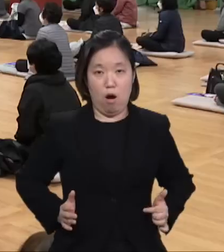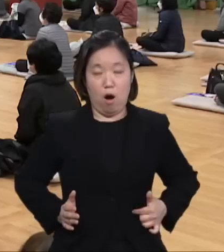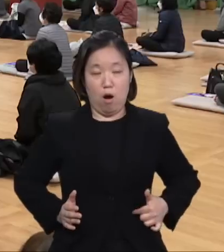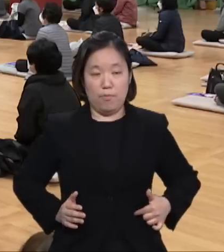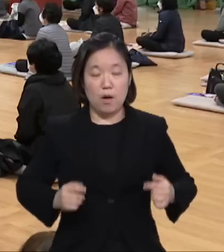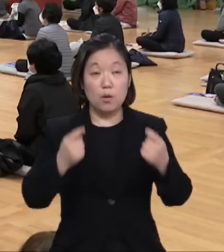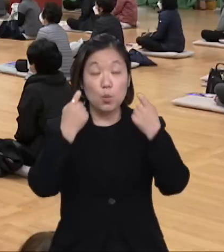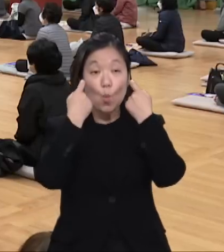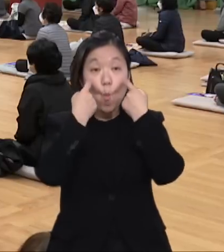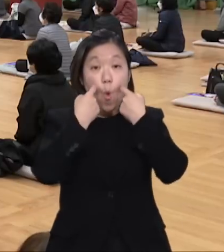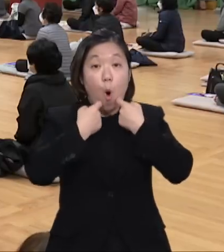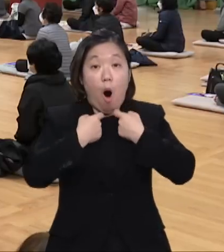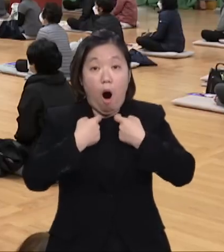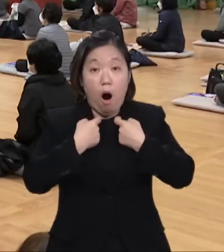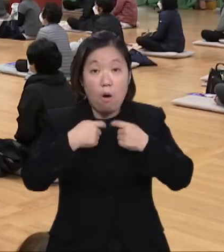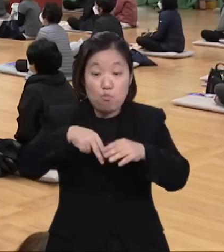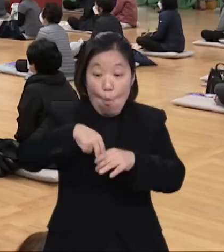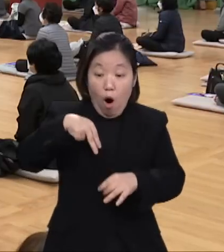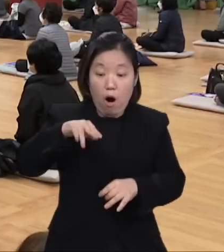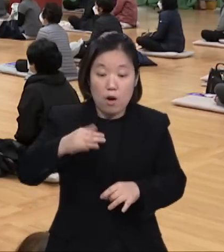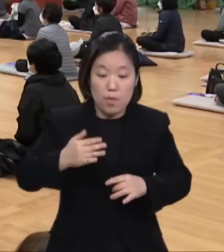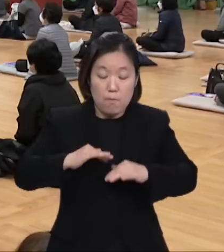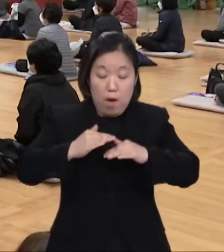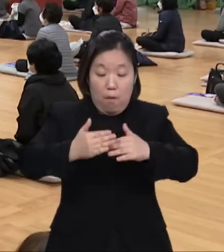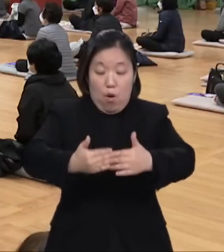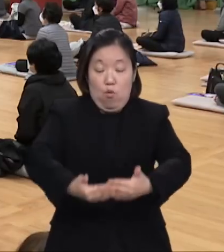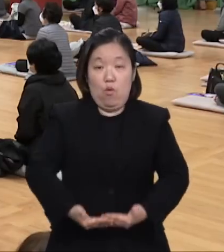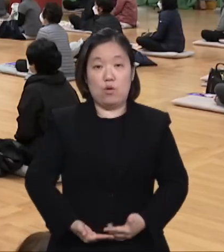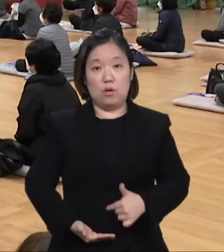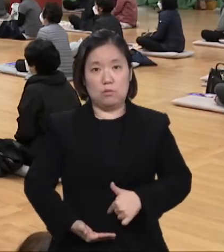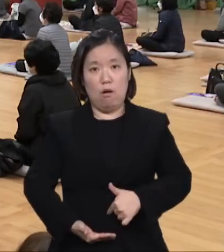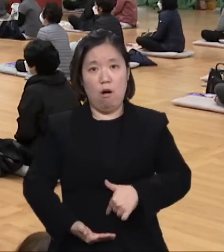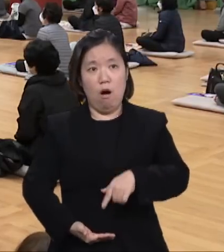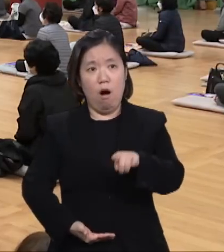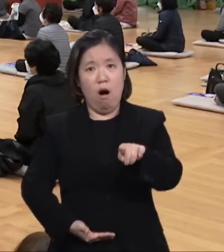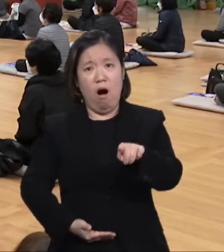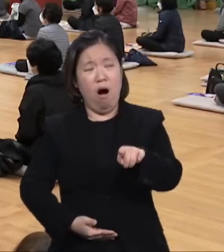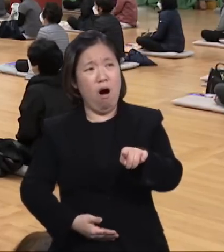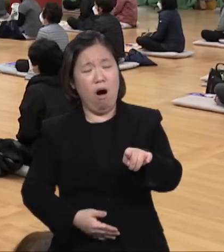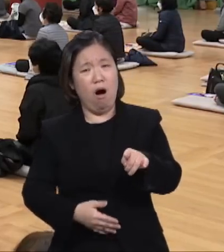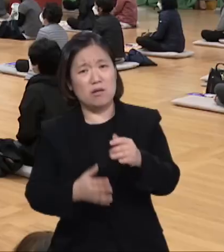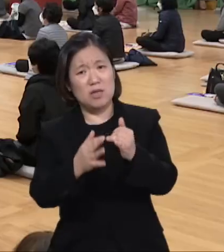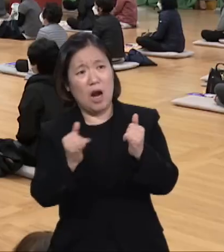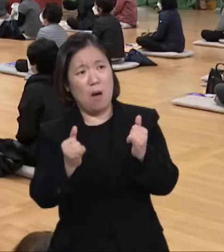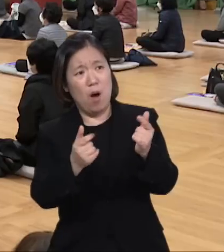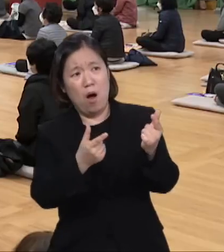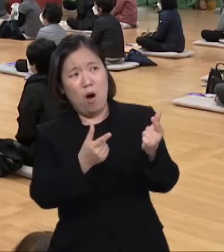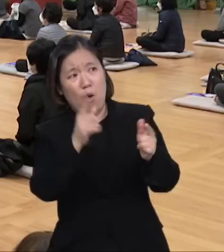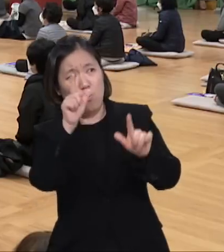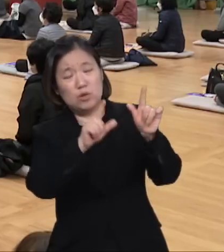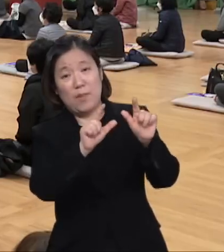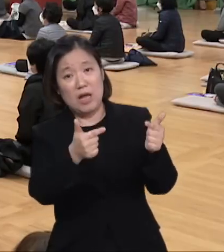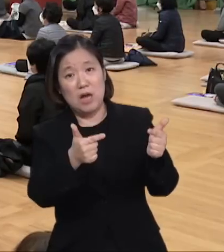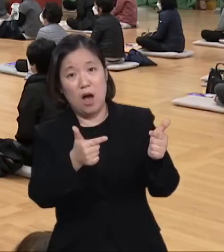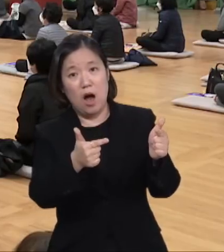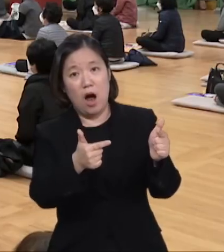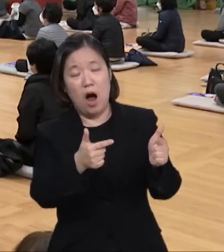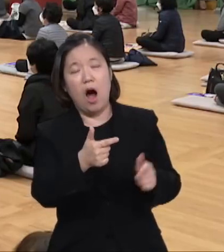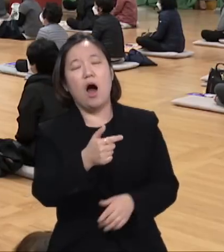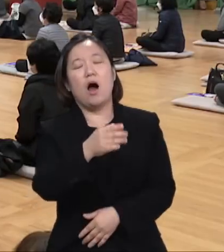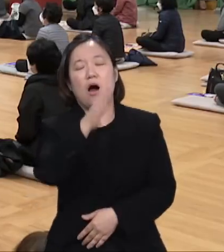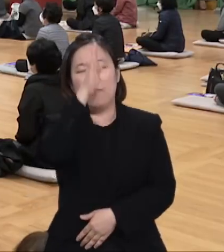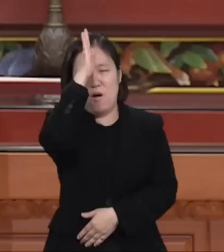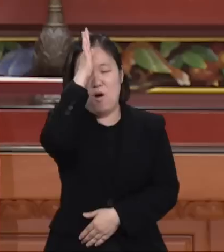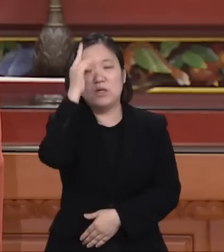살이 쭉 빠져서 이게 사람인지 사람이 아닌지 분간이 안 될 정도로 그렇게 큰 병에 걸렸답니다